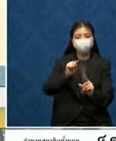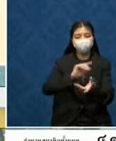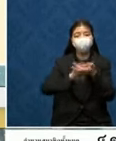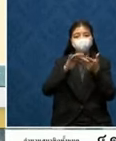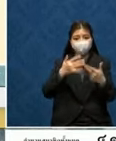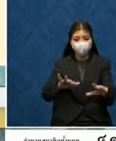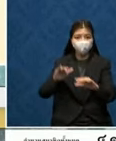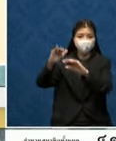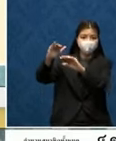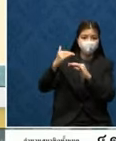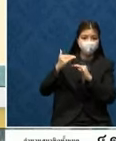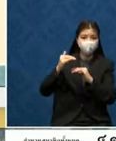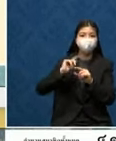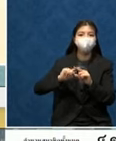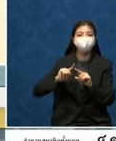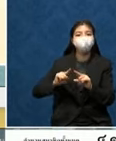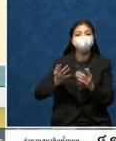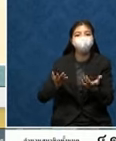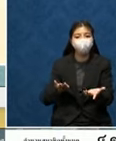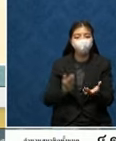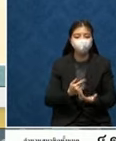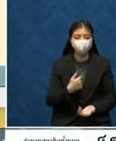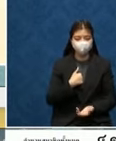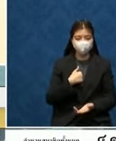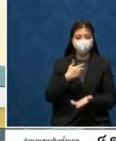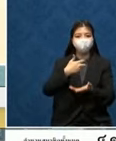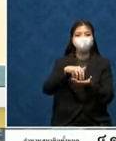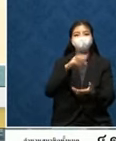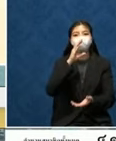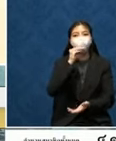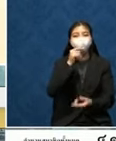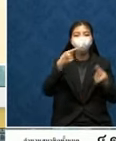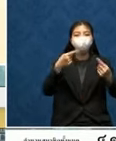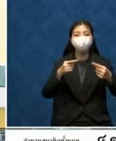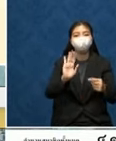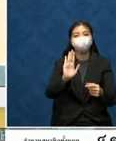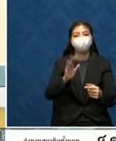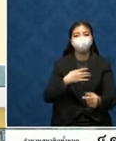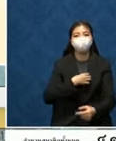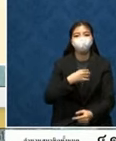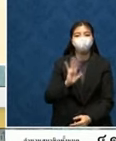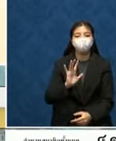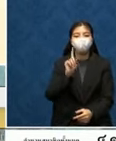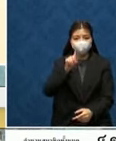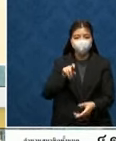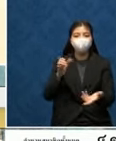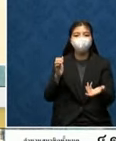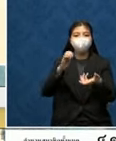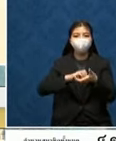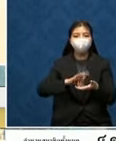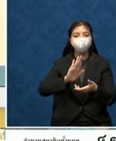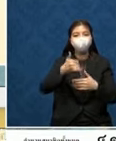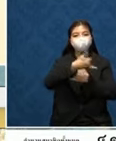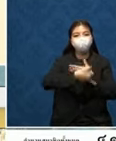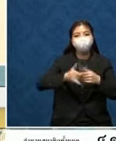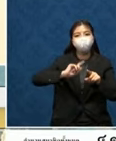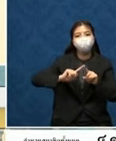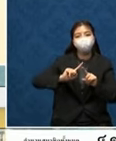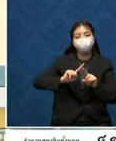ครับมันก็เป็นอย่างงั้นแหละแต่ผมไม่อยากจะไปพูดให้มันต้องทะเลาะกับใครเขอีกก็มีความร่วมมือระหว่างประเทศอยู่แล้วมี